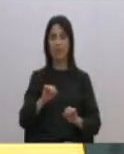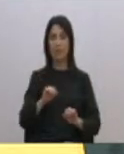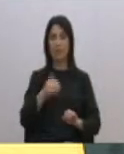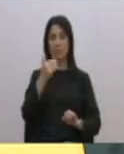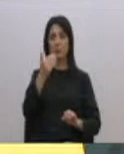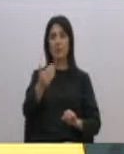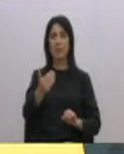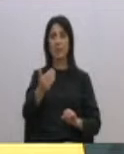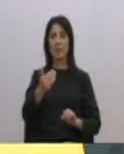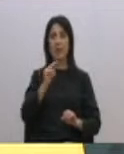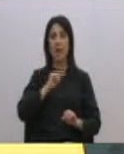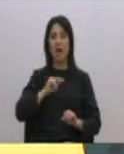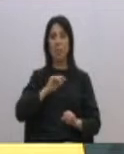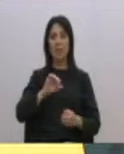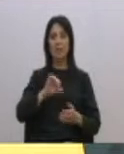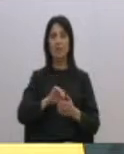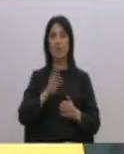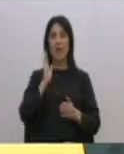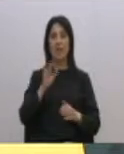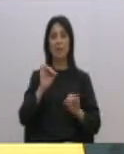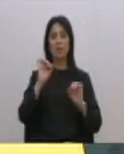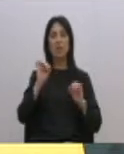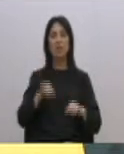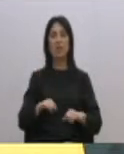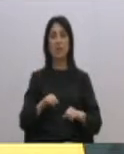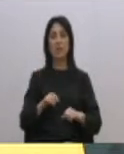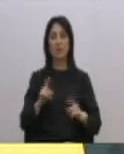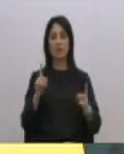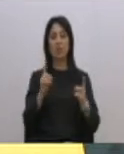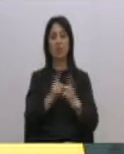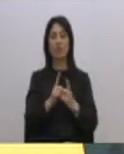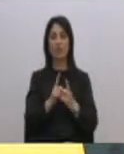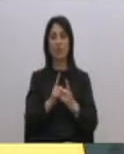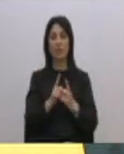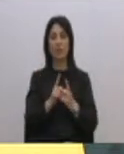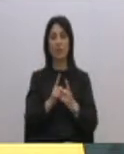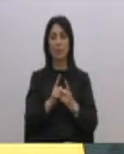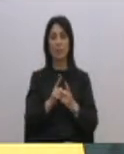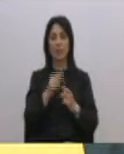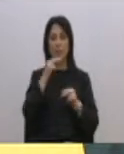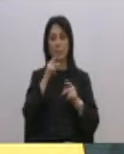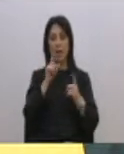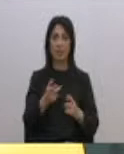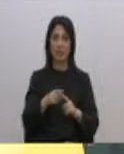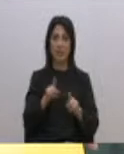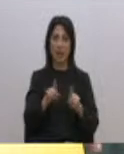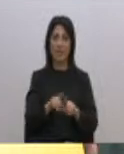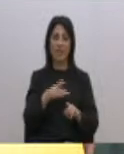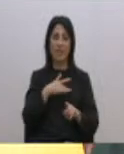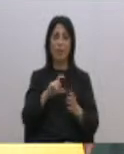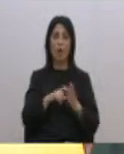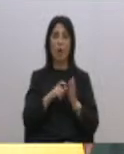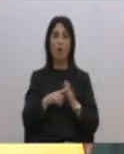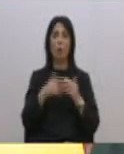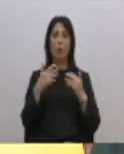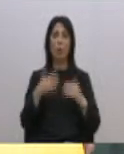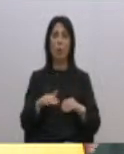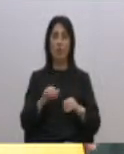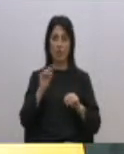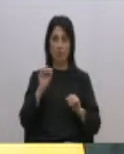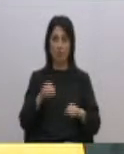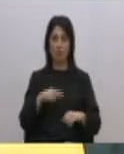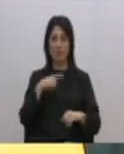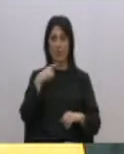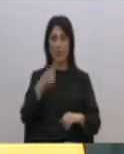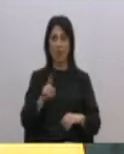მისი აპარატის წარმომადგენლებს ექნებათ შესაძლებლობა, რომ შეხვდნენ ბრალდებულებს თუ მჟავდებს. ეს ოთახი უკვე შემიძლია